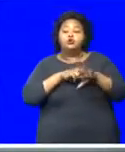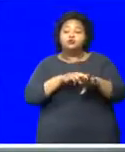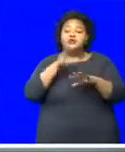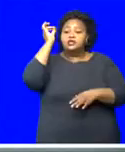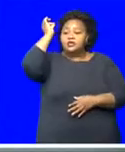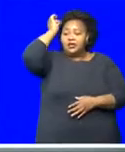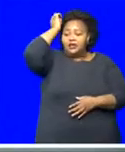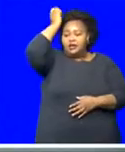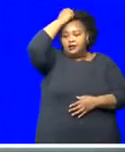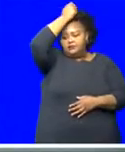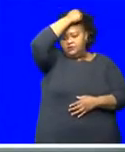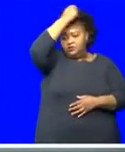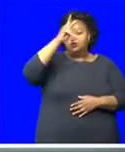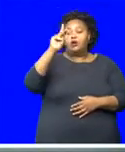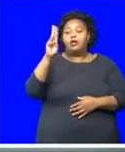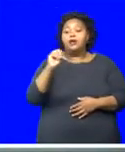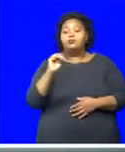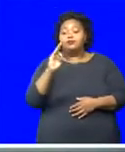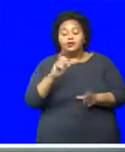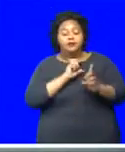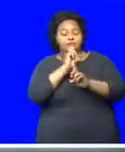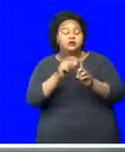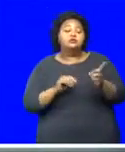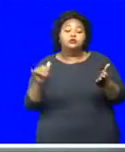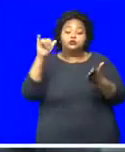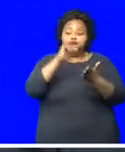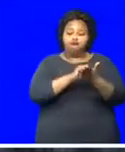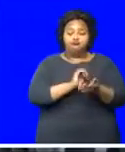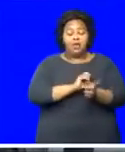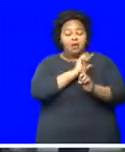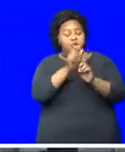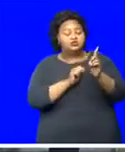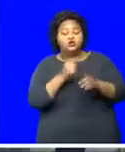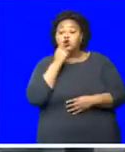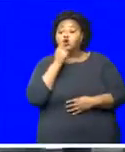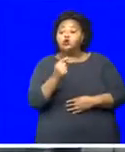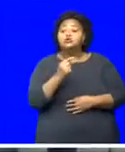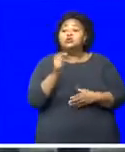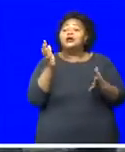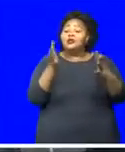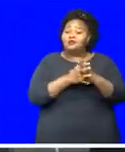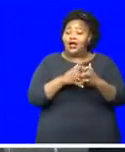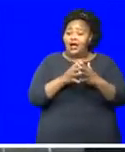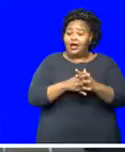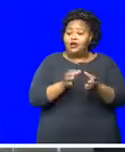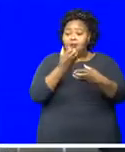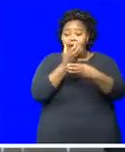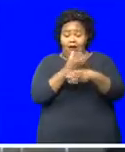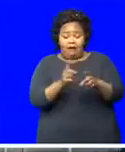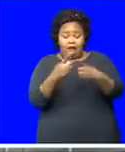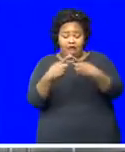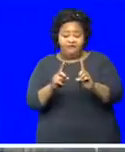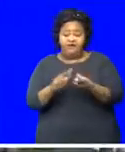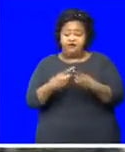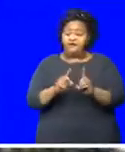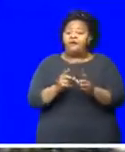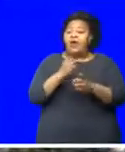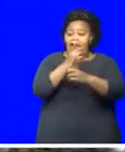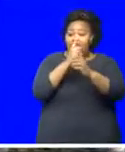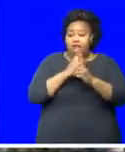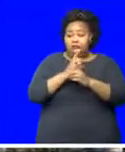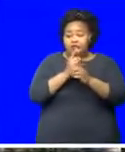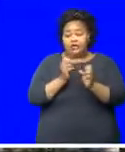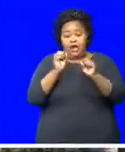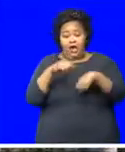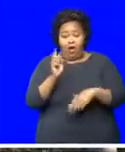International Airport. Liphini landvunankulu lithi kulomhlangano lamava ncome avumelana ukuthi emava lalivekati sale